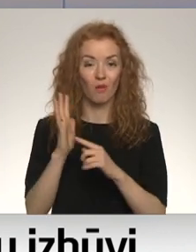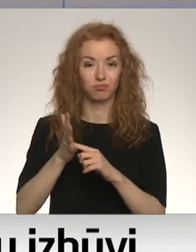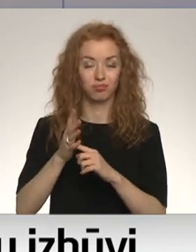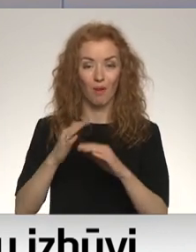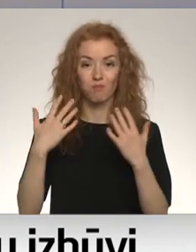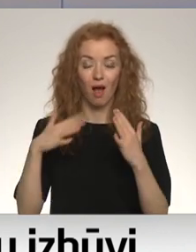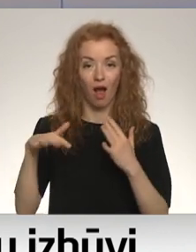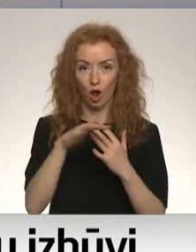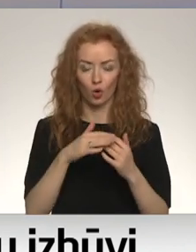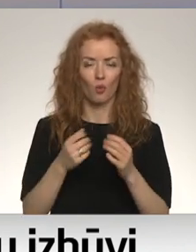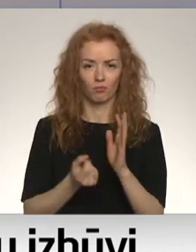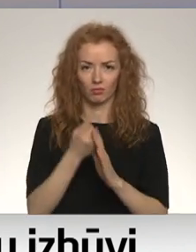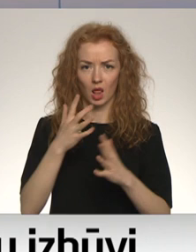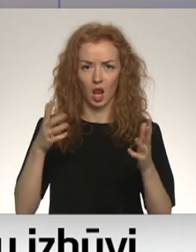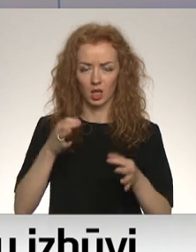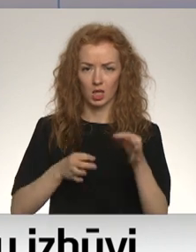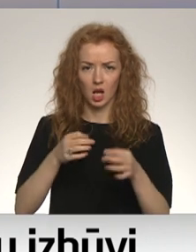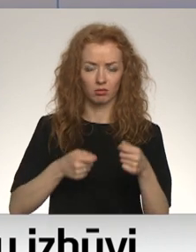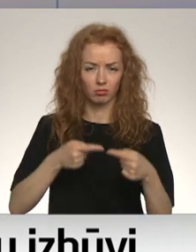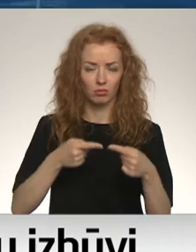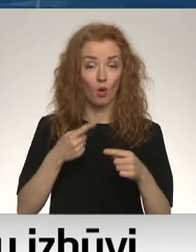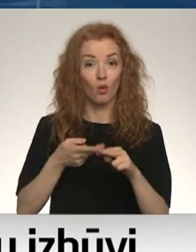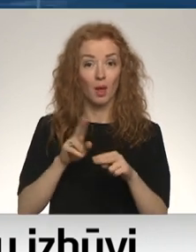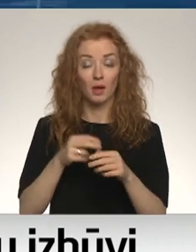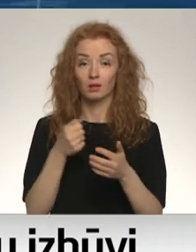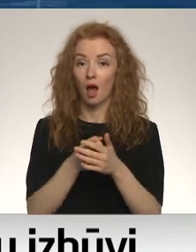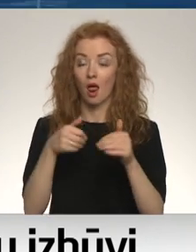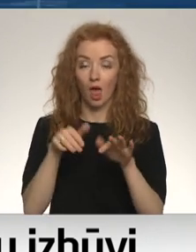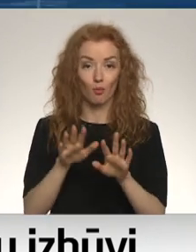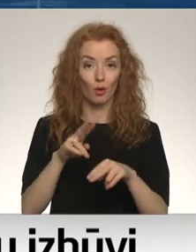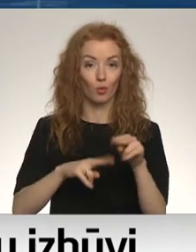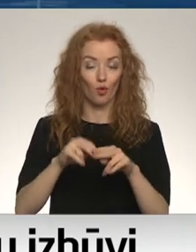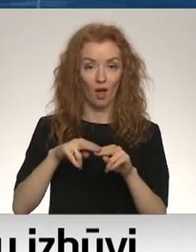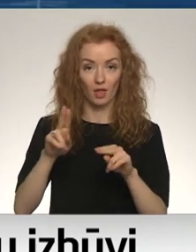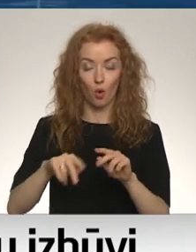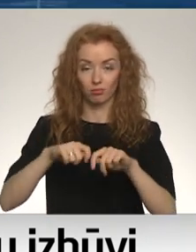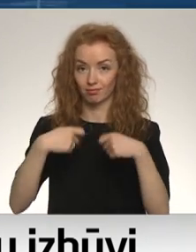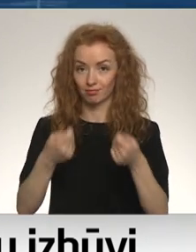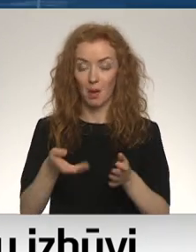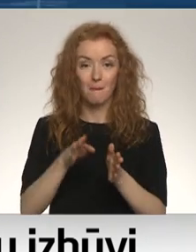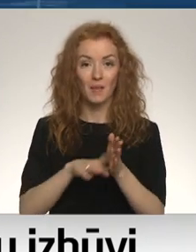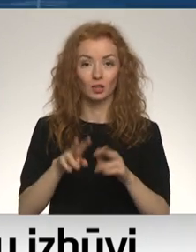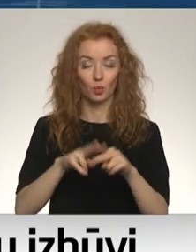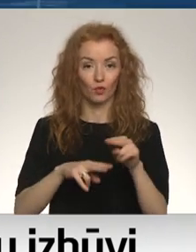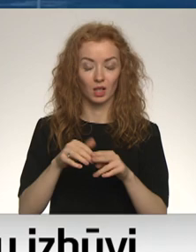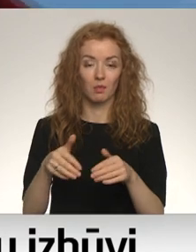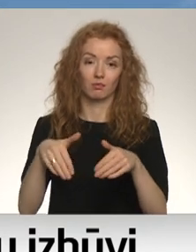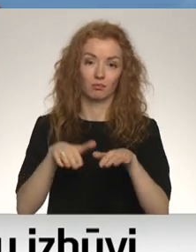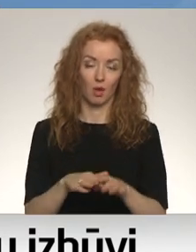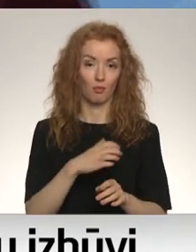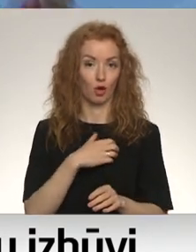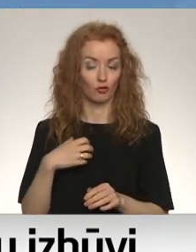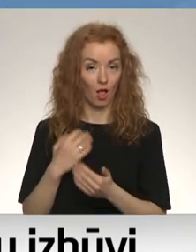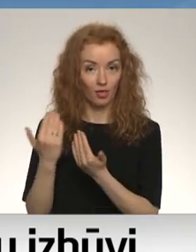garām tiesvedībām. Pašreizējā kārtība nosaka, ka gala lēmums par būvatļaujas izsniegšanu vēja būvniecībai jāpieņem pašvaldībai,